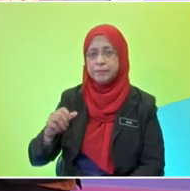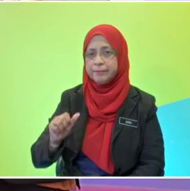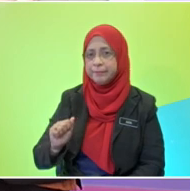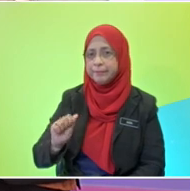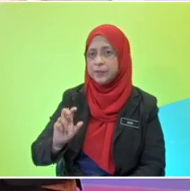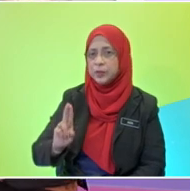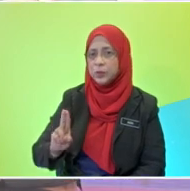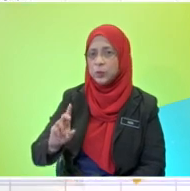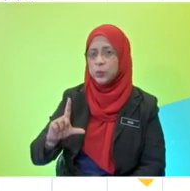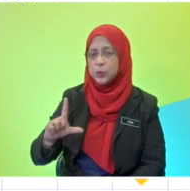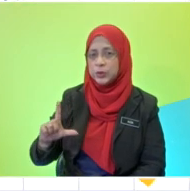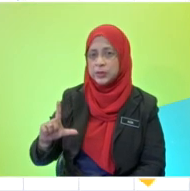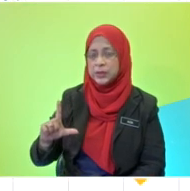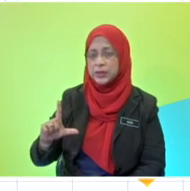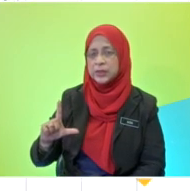Helmi